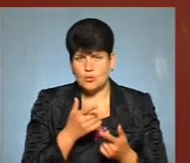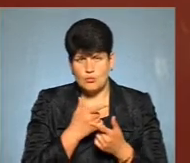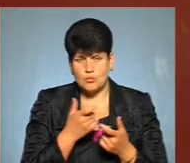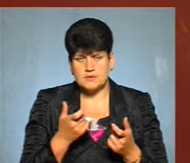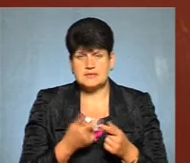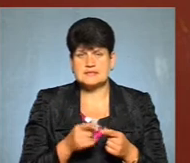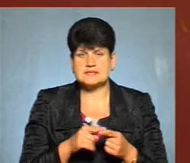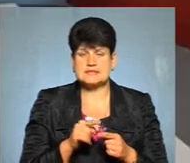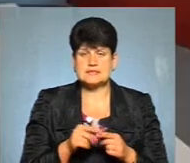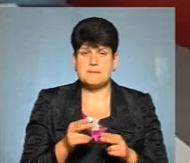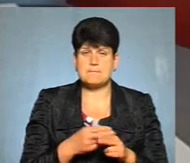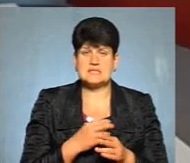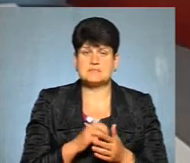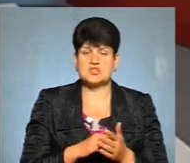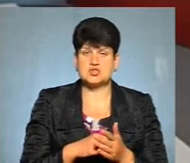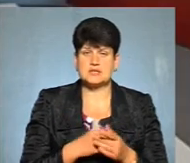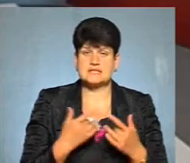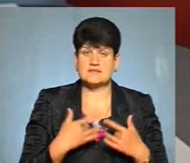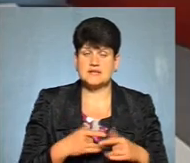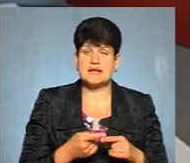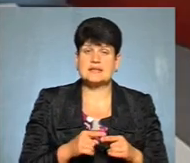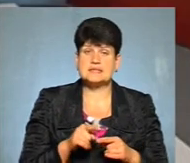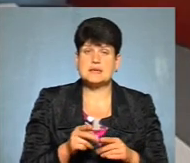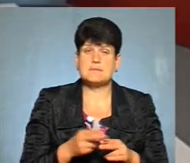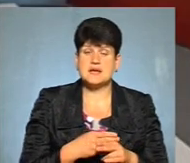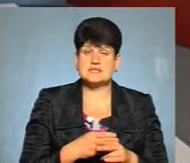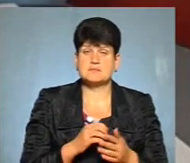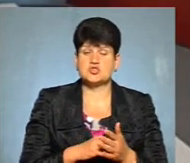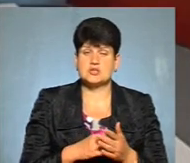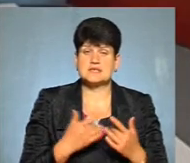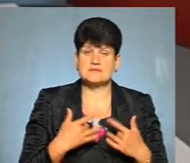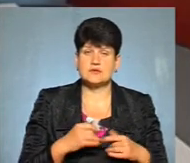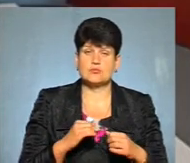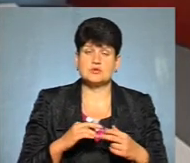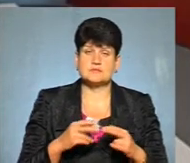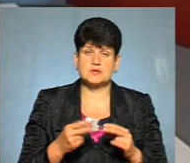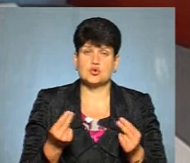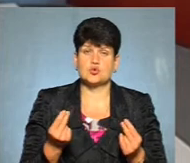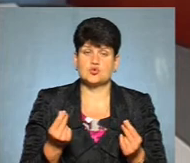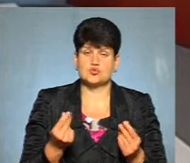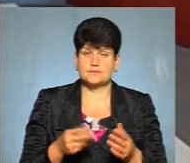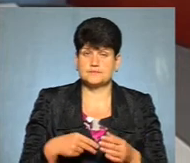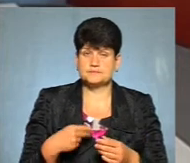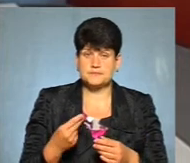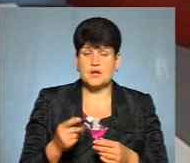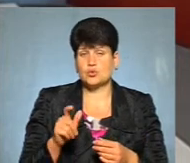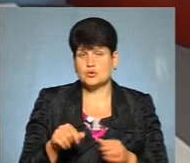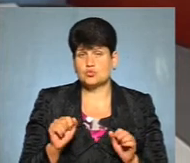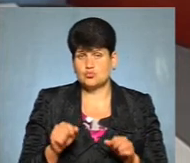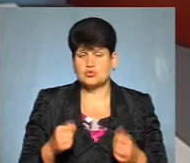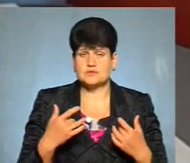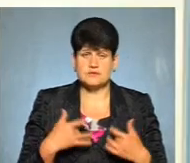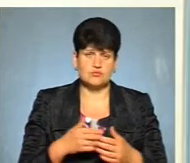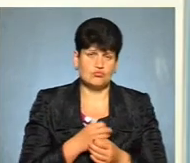це безпричинне звільнення. Але це безпричинне звільнення, цей період попередження можна замінити грошовою компенсацією. Тобто людину можна звільнити в